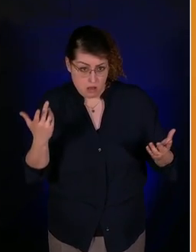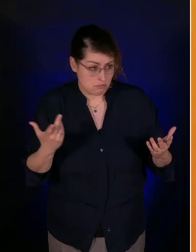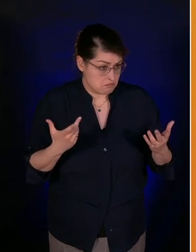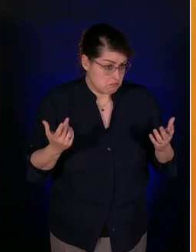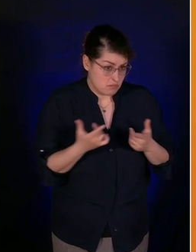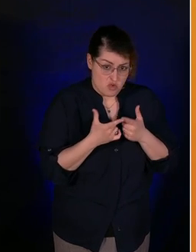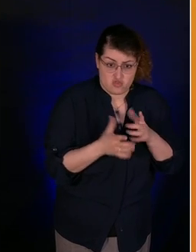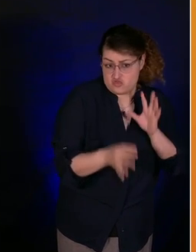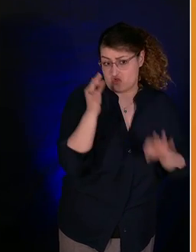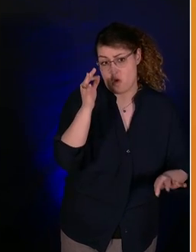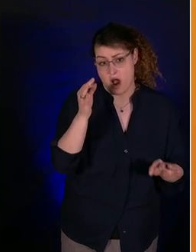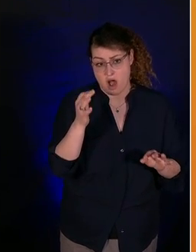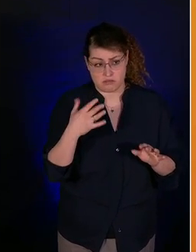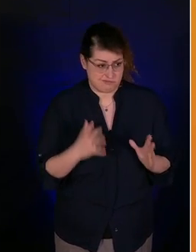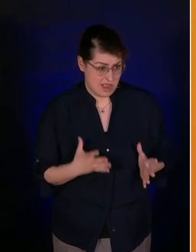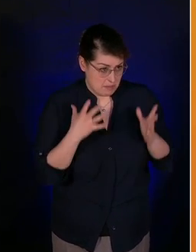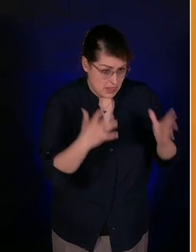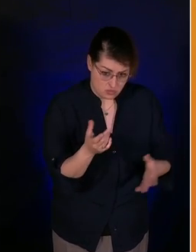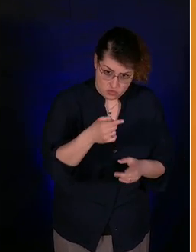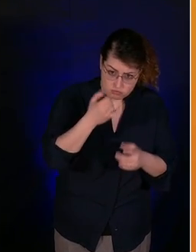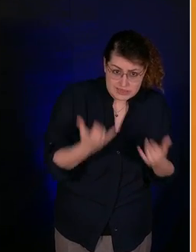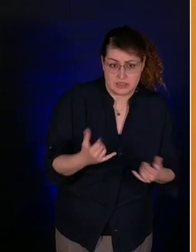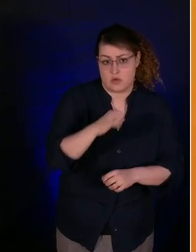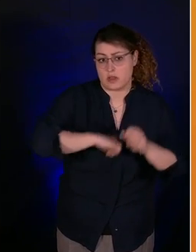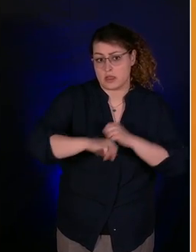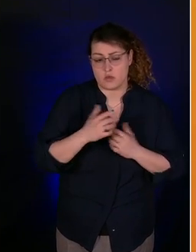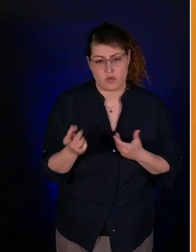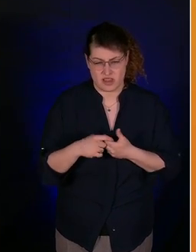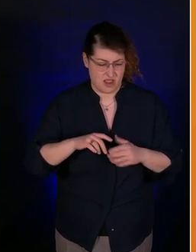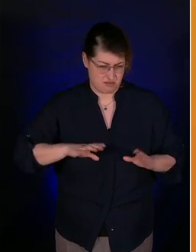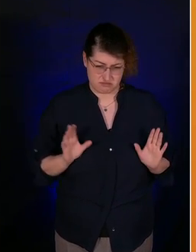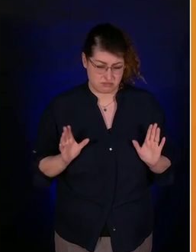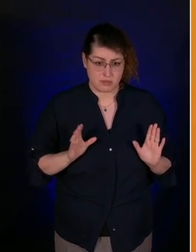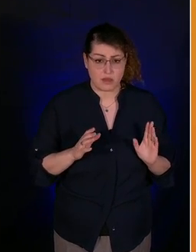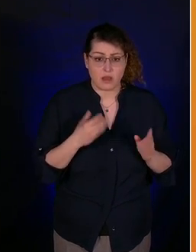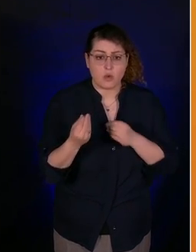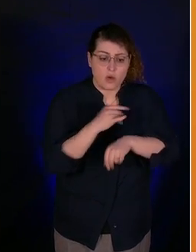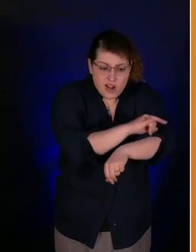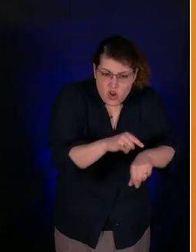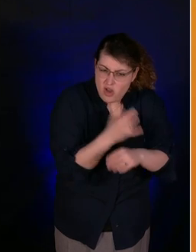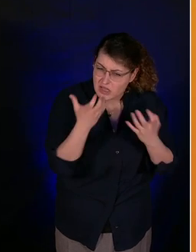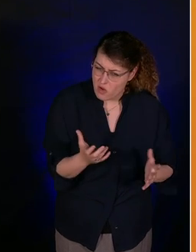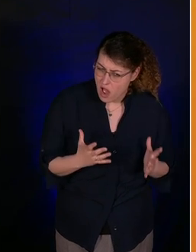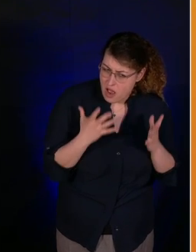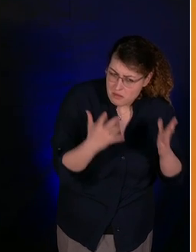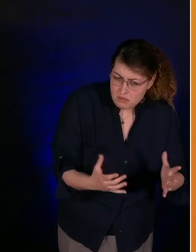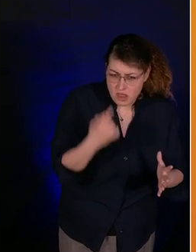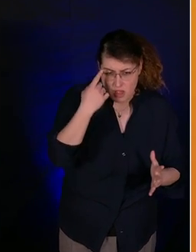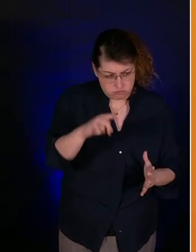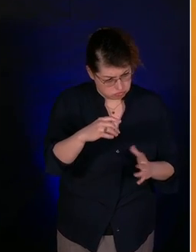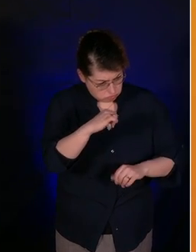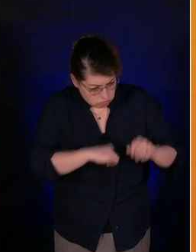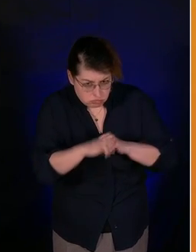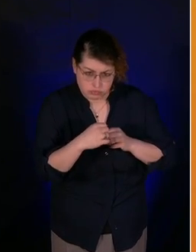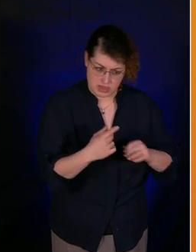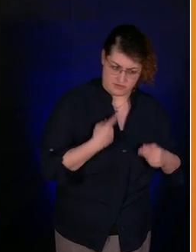est libre de choisir son niveau d'implication dans notre organisation syndicale ou le nombre d'heures qu'il souhaite faire pour